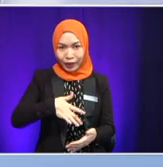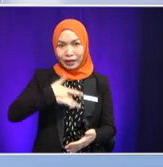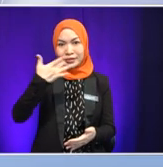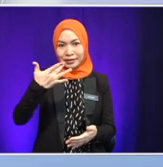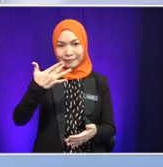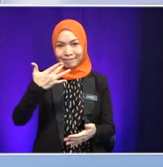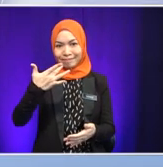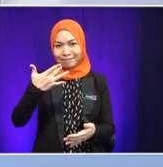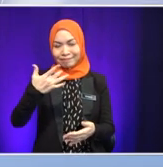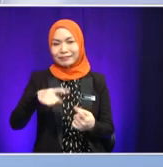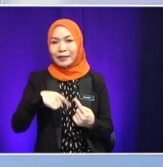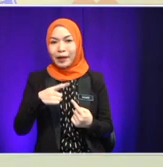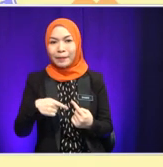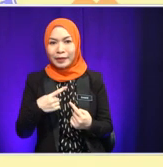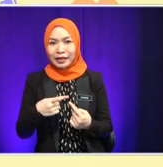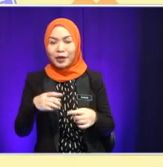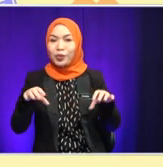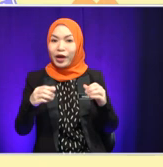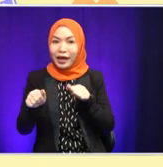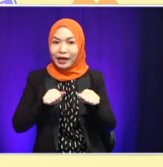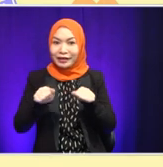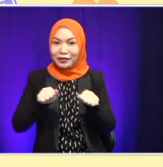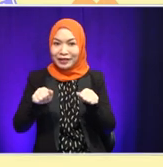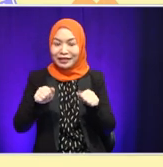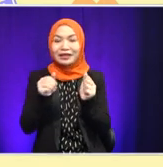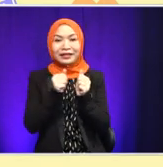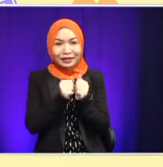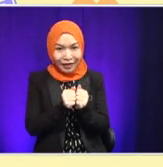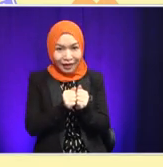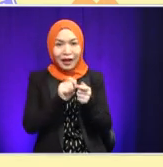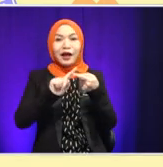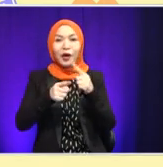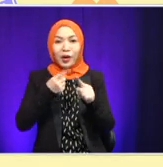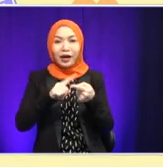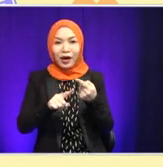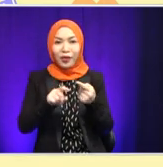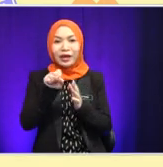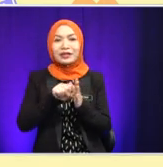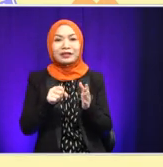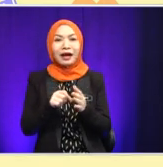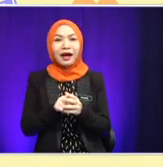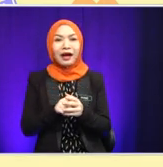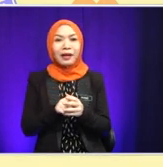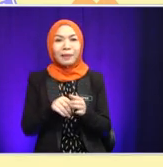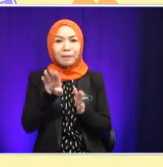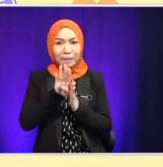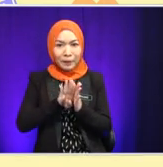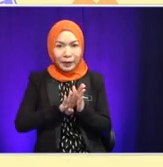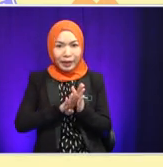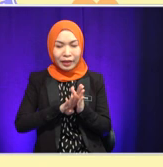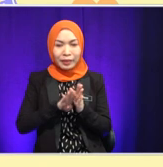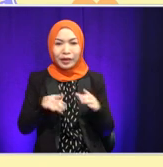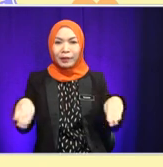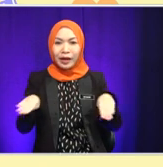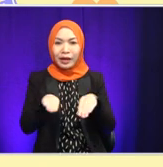adalah berbagai kaum dan berikan alasan Oke saya pernah jawab sekarang Oke kita bagi Oke ini